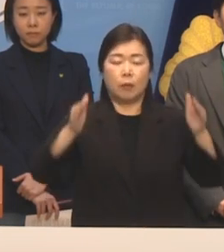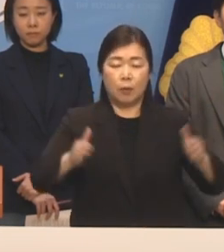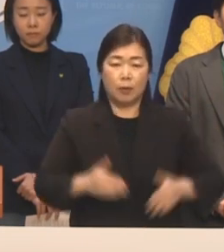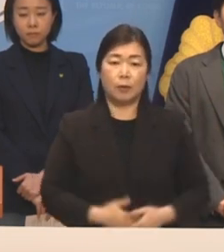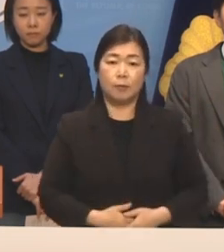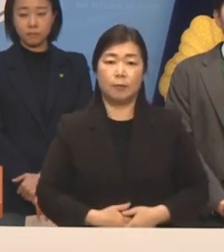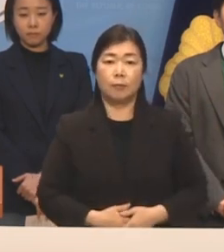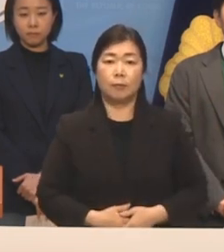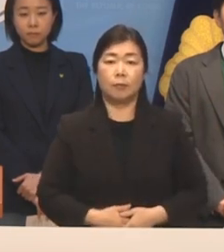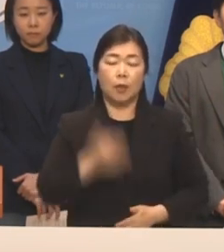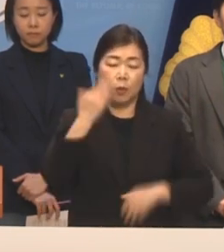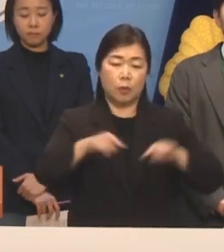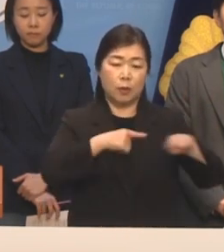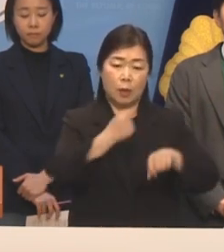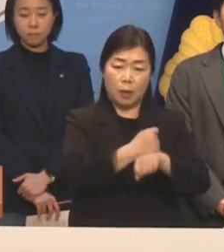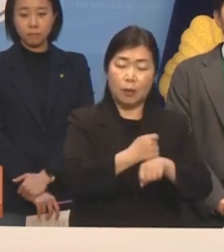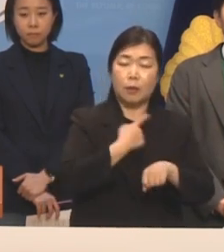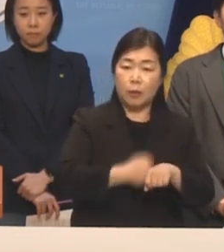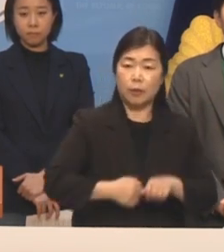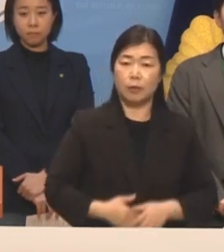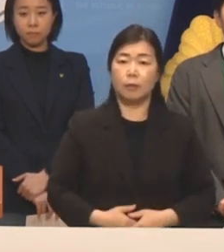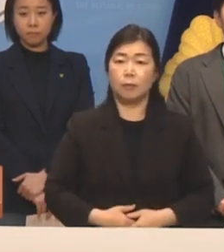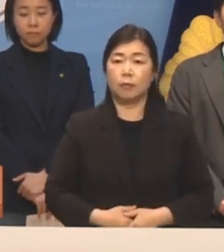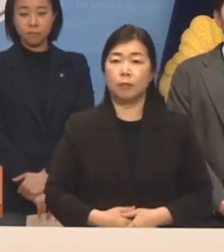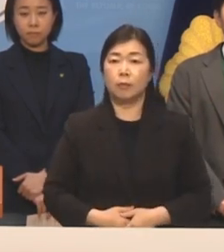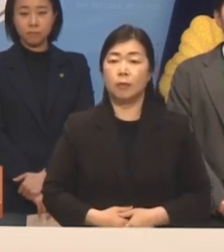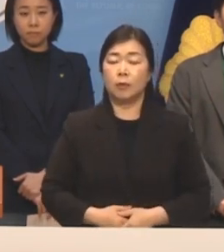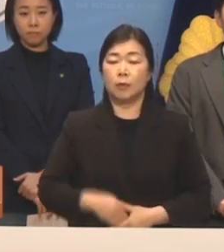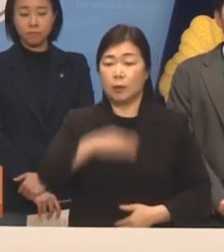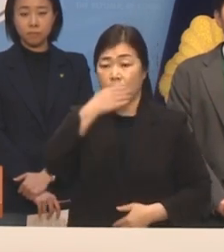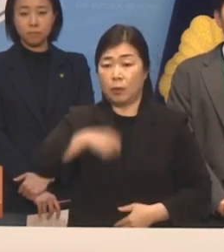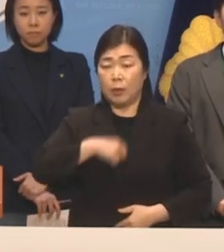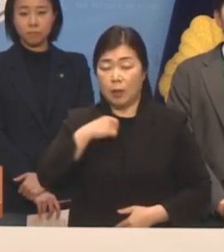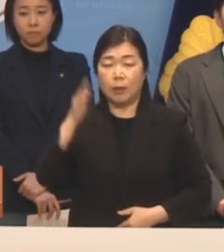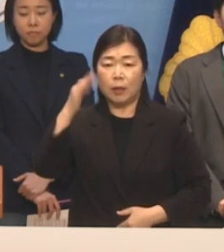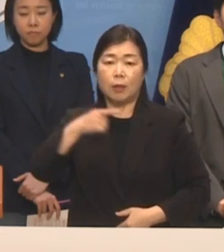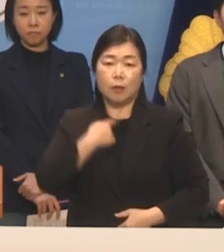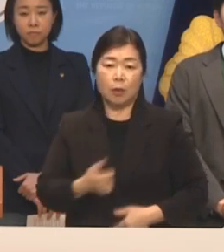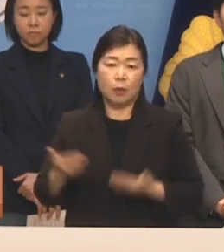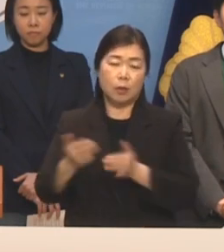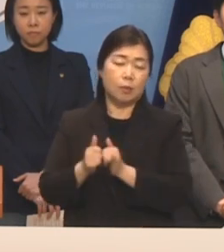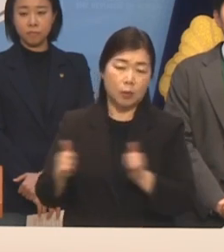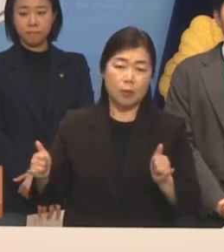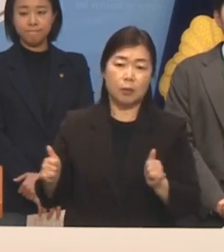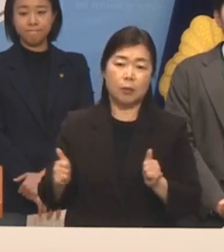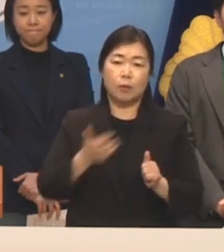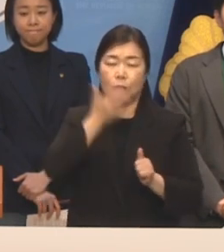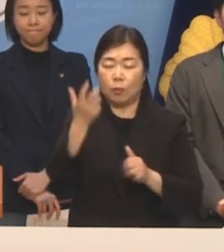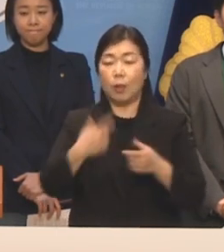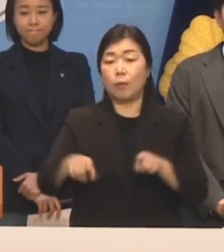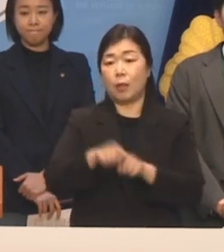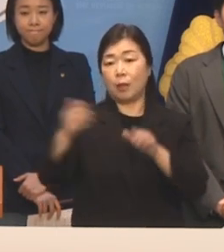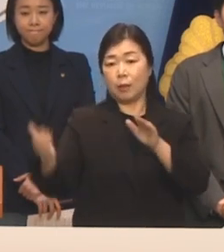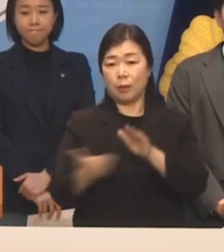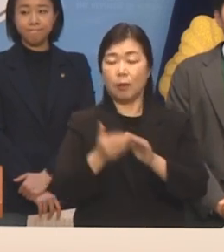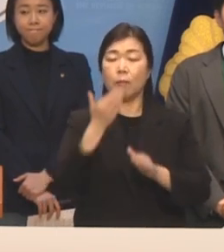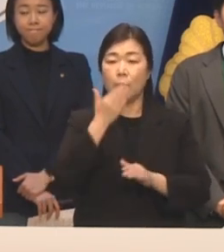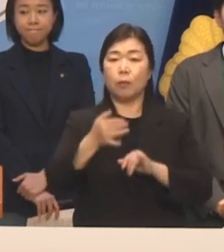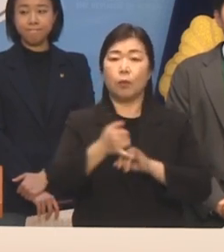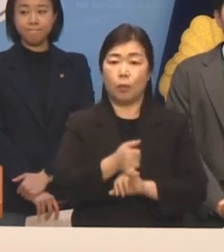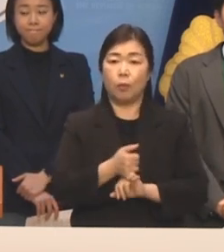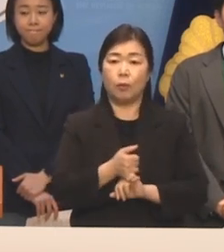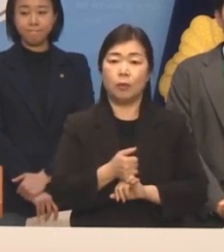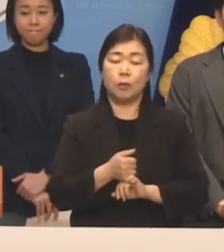씨앗, 정의당이 말해온 노동의 희망, 보통 시민의 꿈 함께 실현될 수 있도록 많은 시민들,